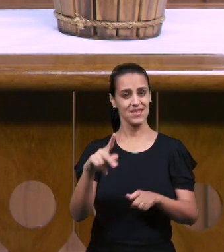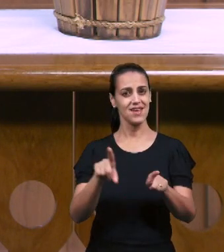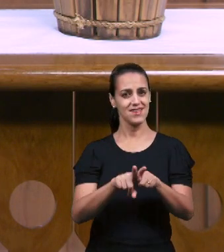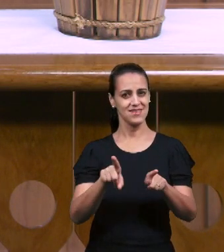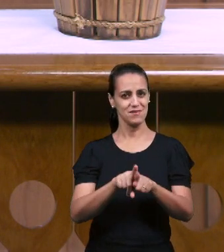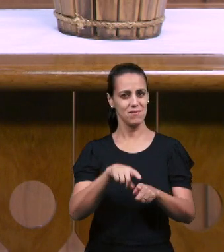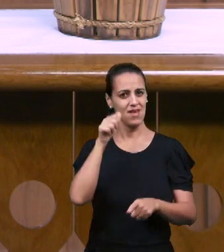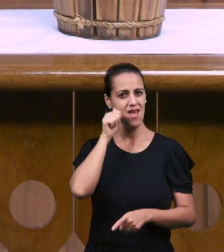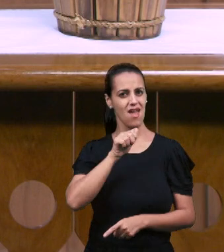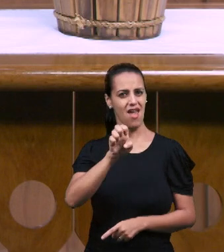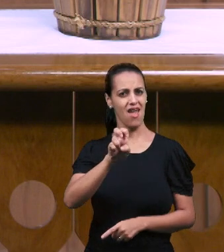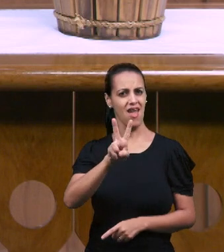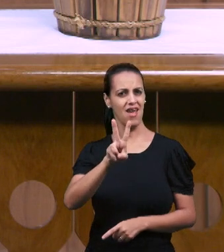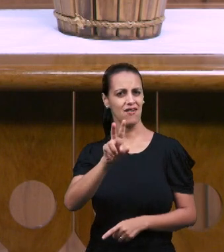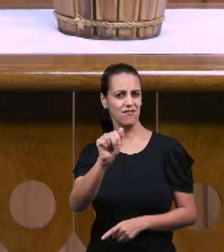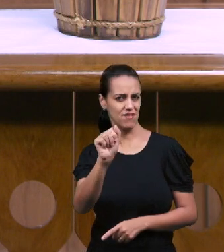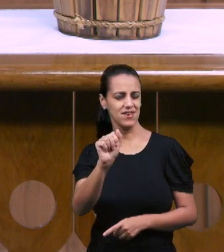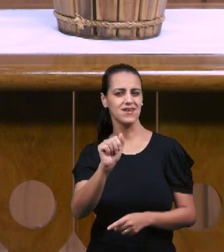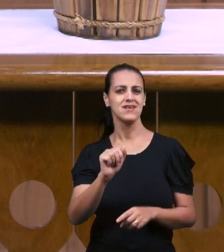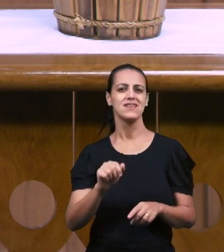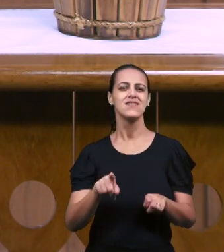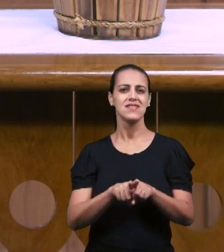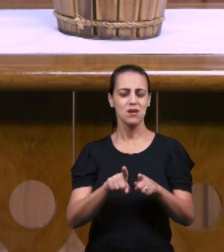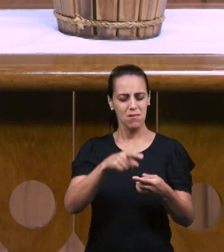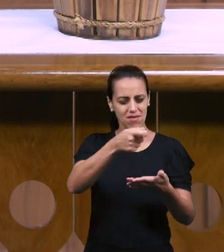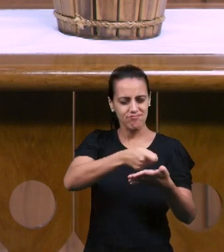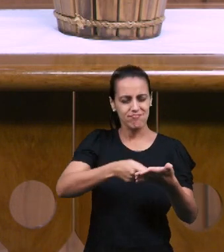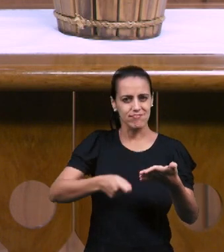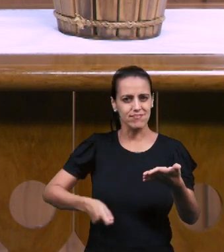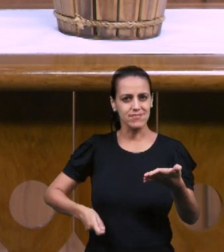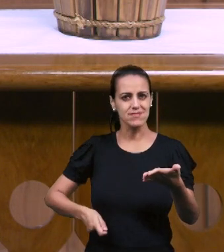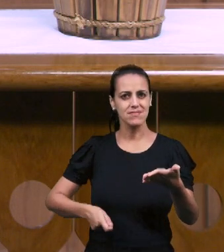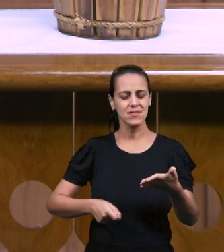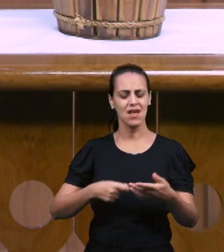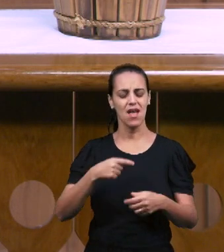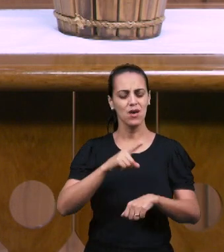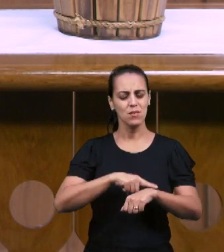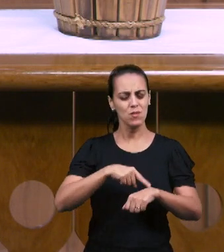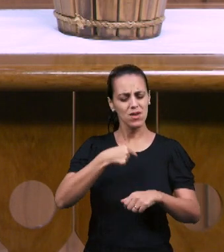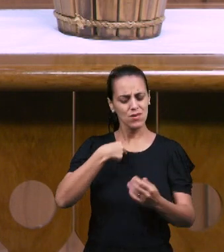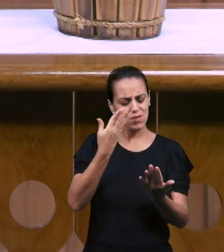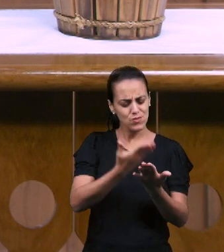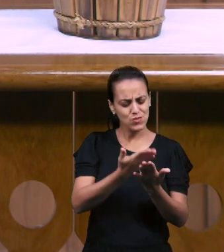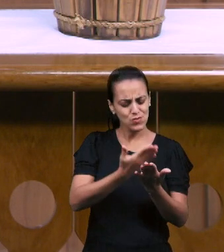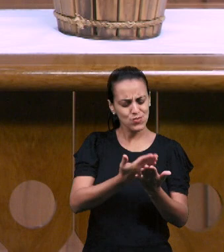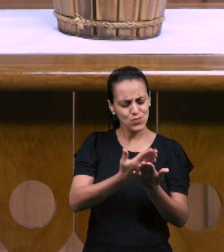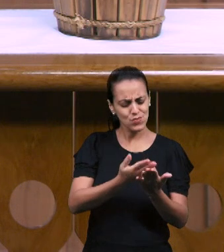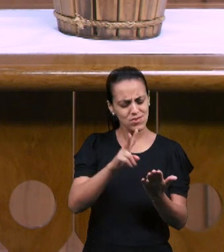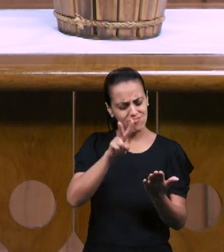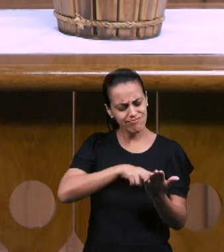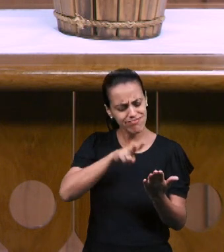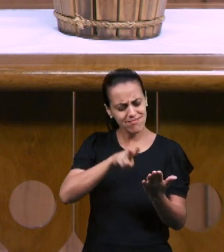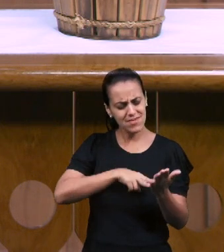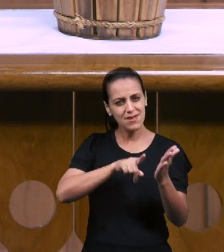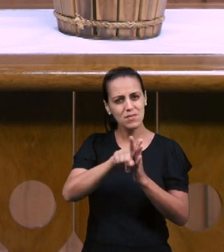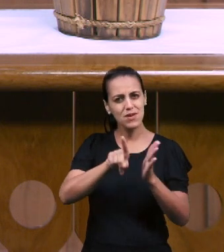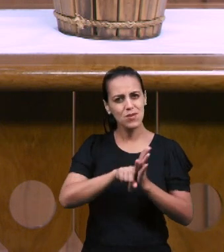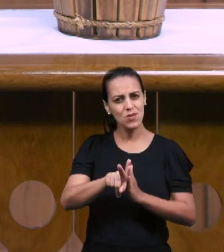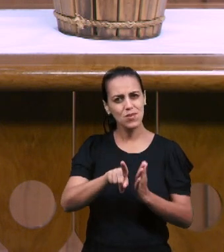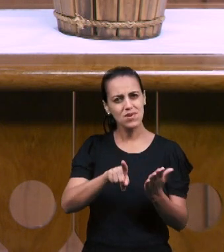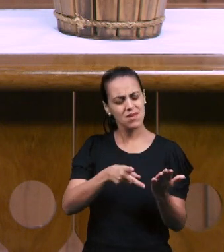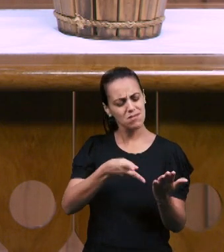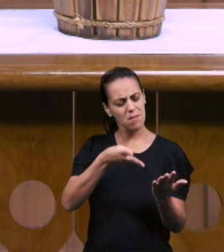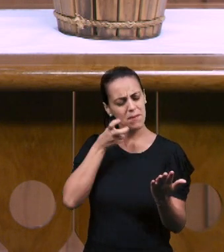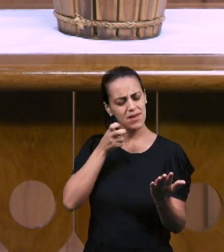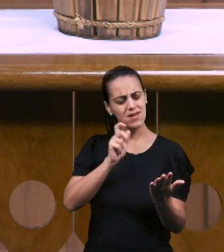Eva. Elle nous a écrit, pendant que j'étudiais les questions de l'école biblique, j'ai vu que